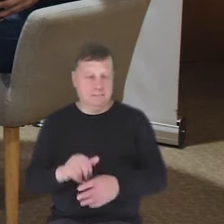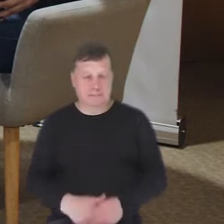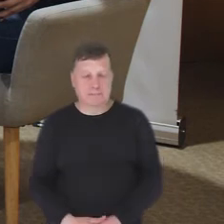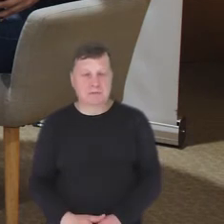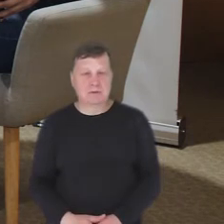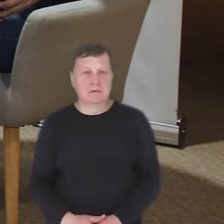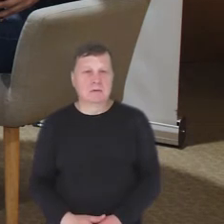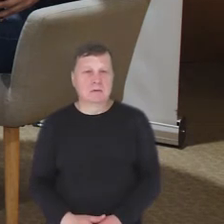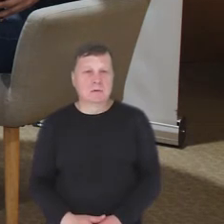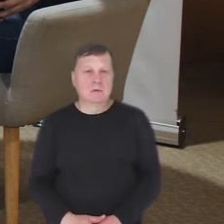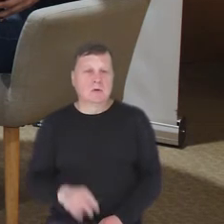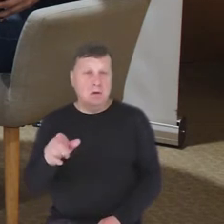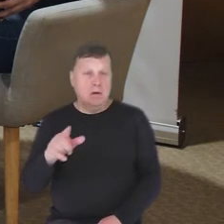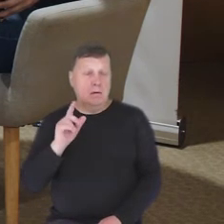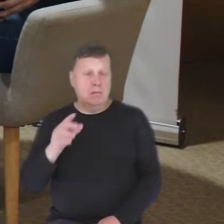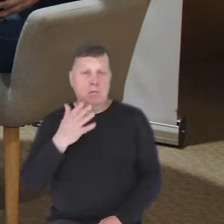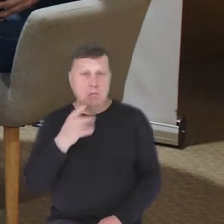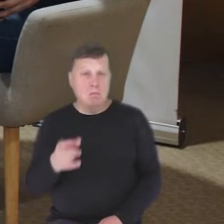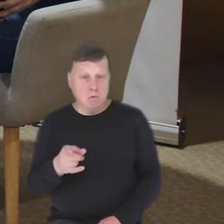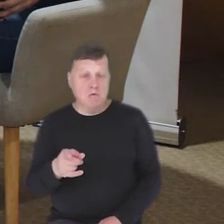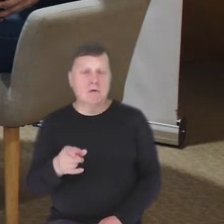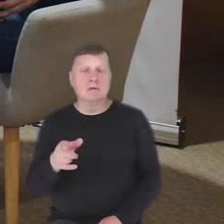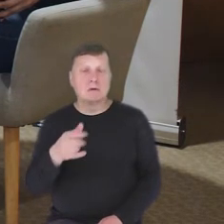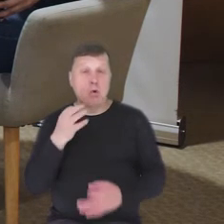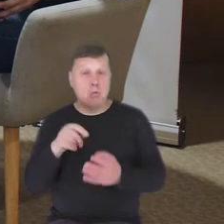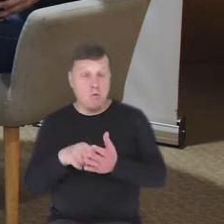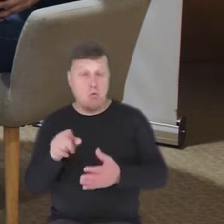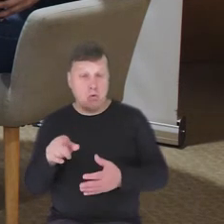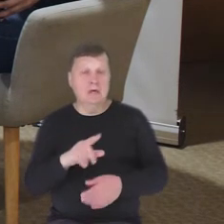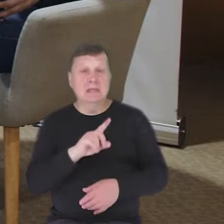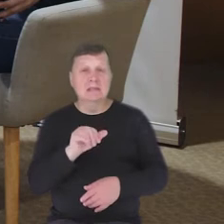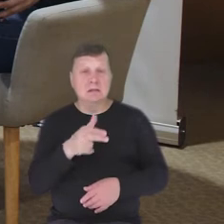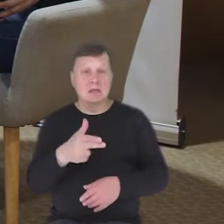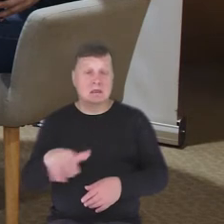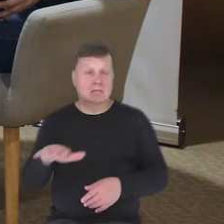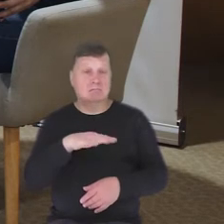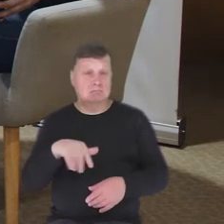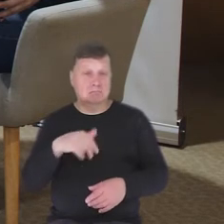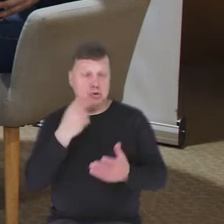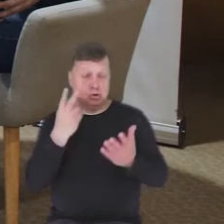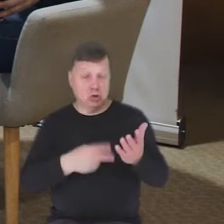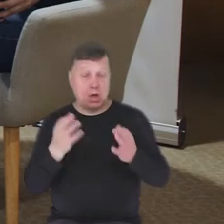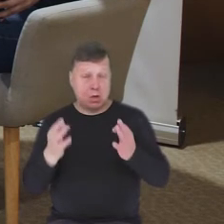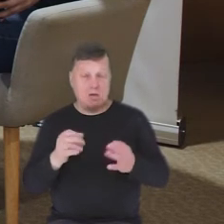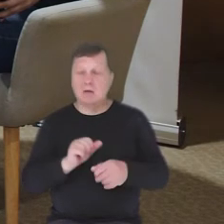To również to, co powiedziałaś, jest absolutnie krytykowane w zinach, które ja czytam